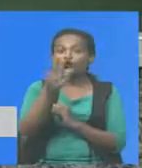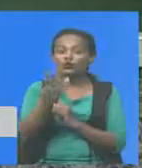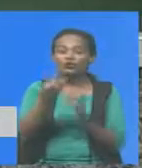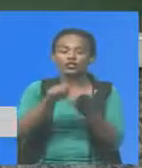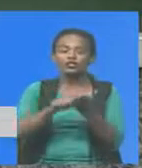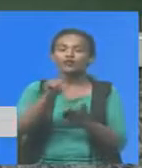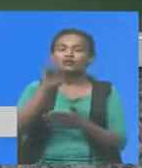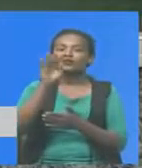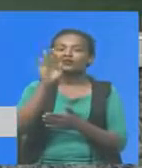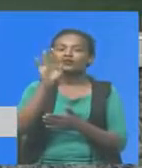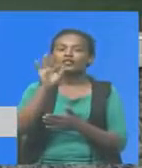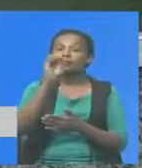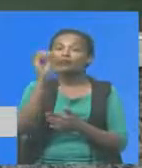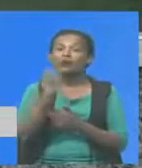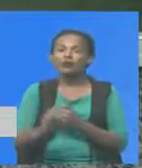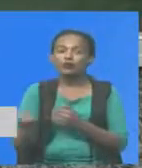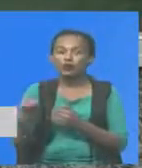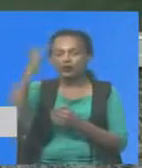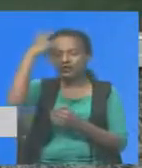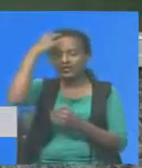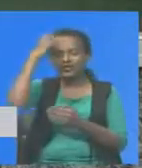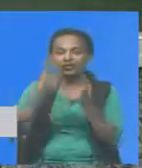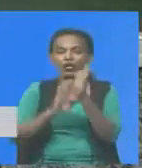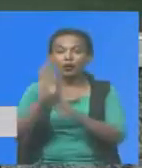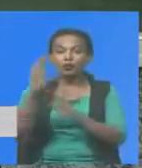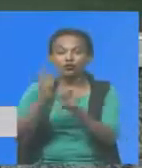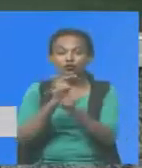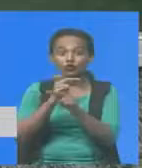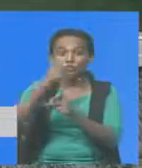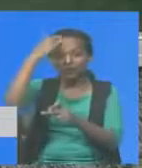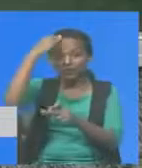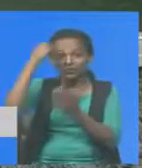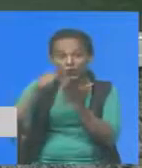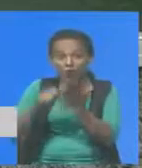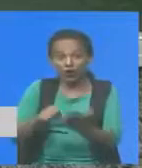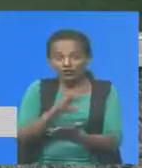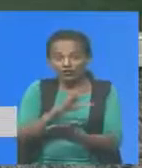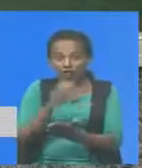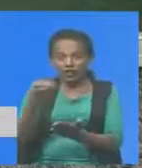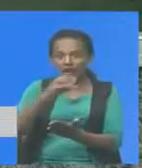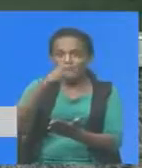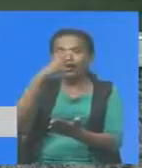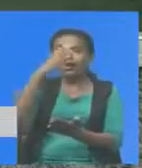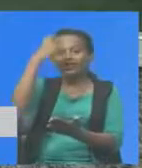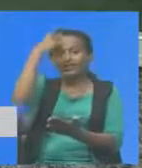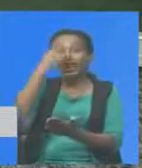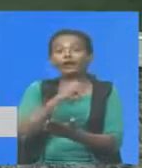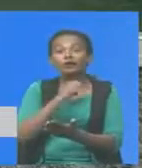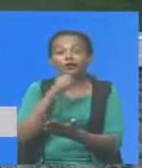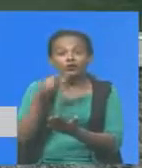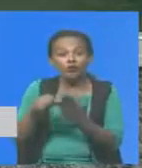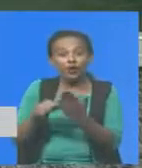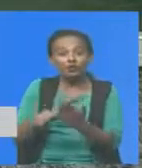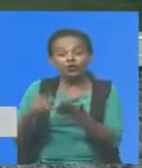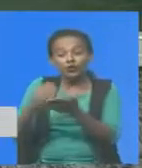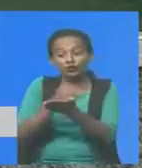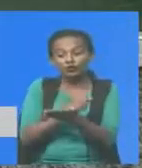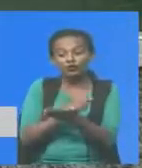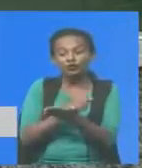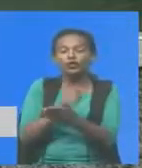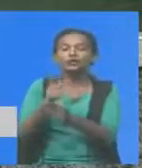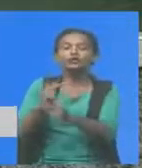43.9% የመንግስት የልማት ድርጅቶች በመንግስት ዋስትናና ያለ መንግስት ዋስትና የወሰዱትን ብድር